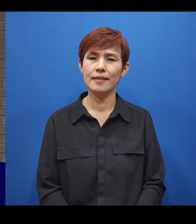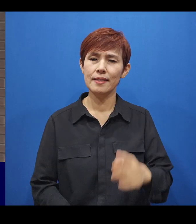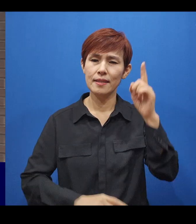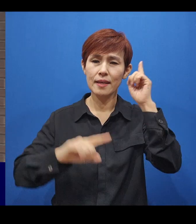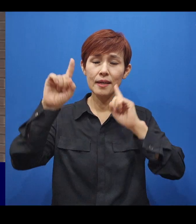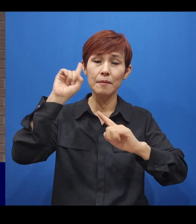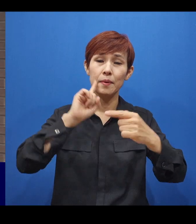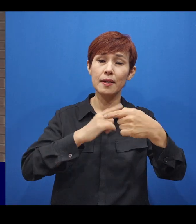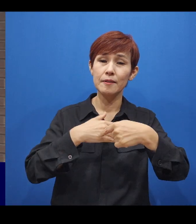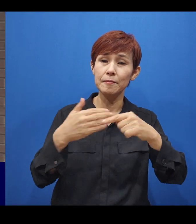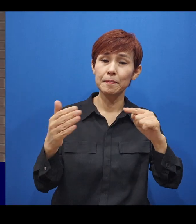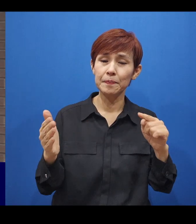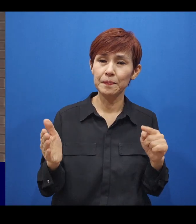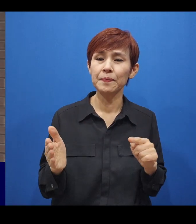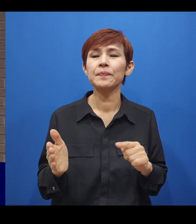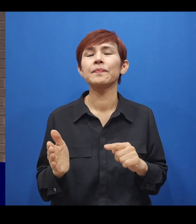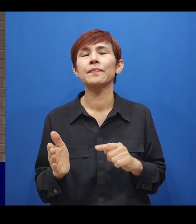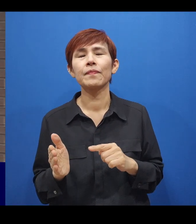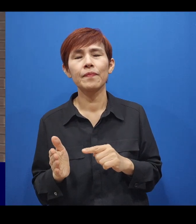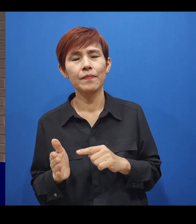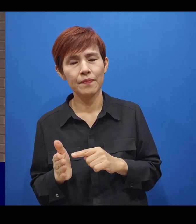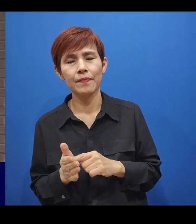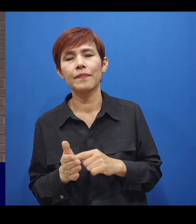우리의 마음을